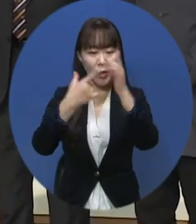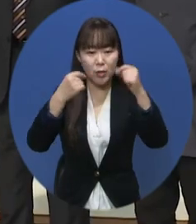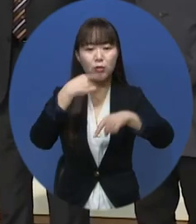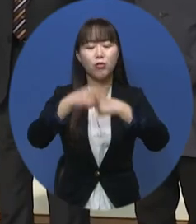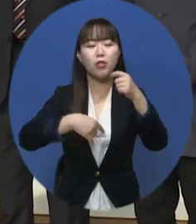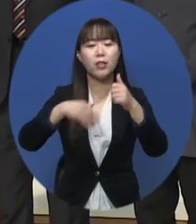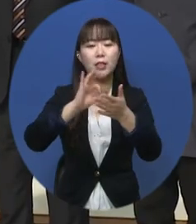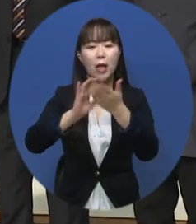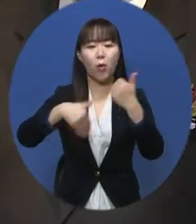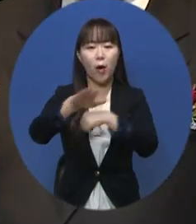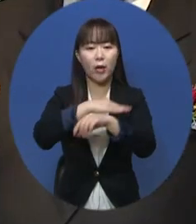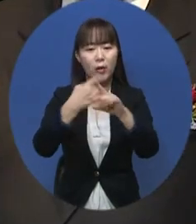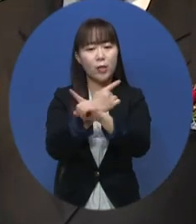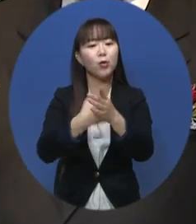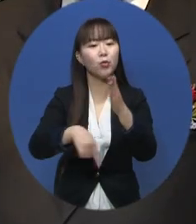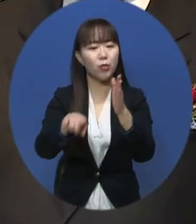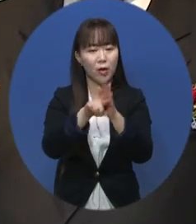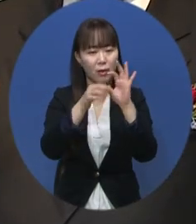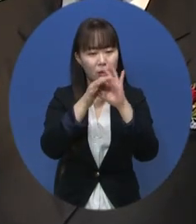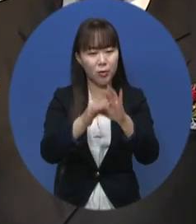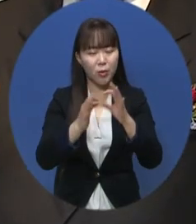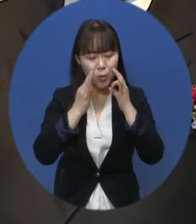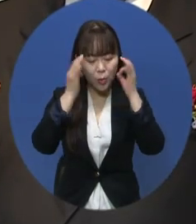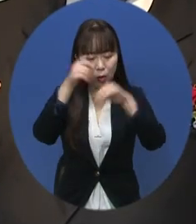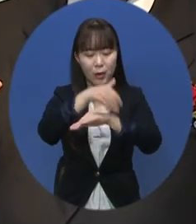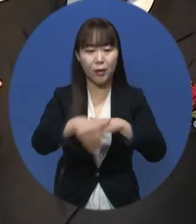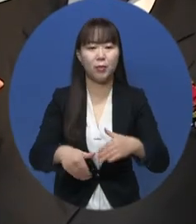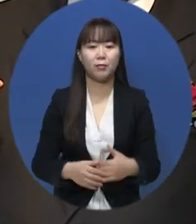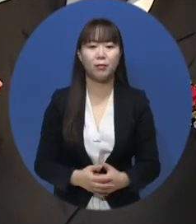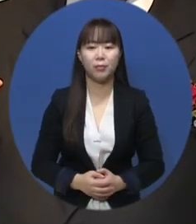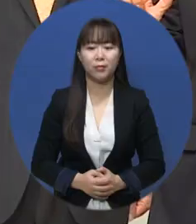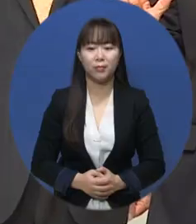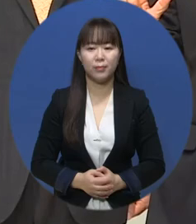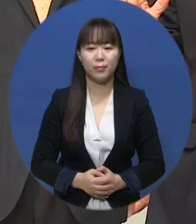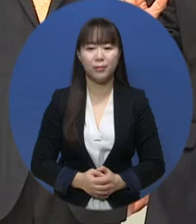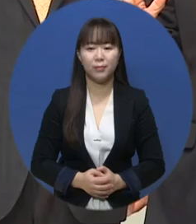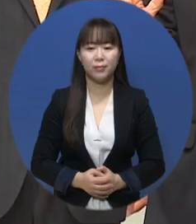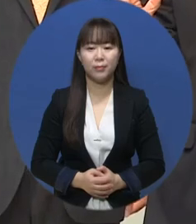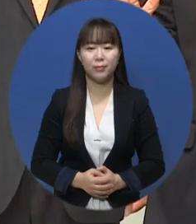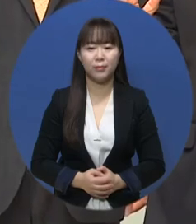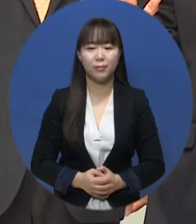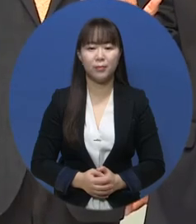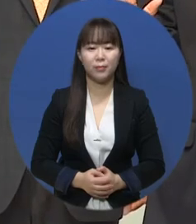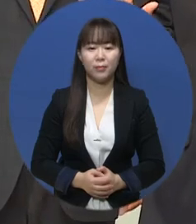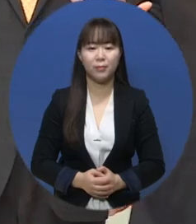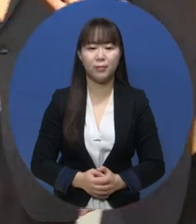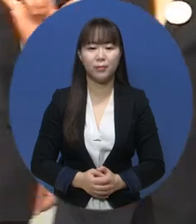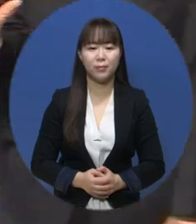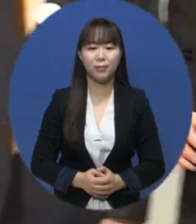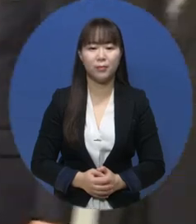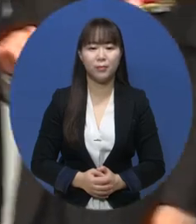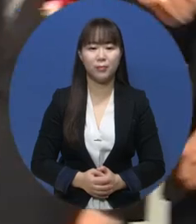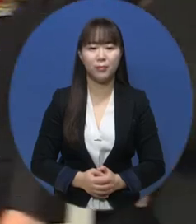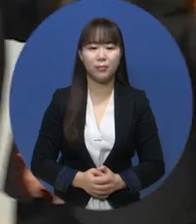사용 환경 개선을 위한 지속적인 노력에 나설 예정입니다. 복지TV 뉴스